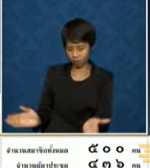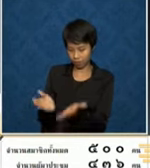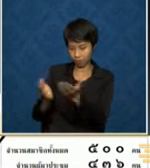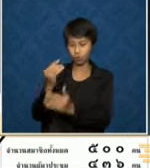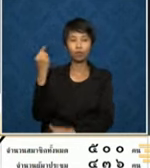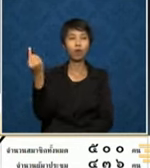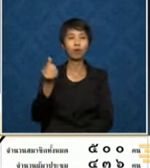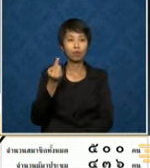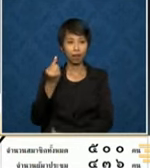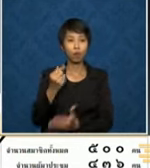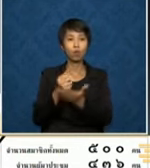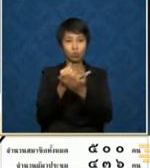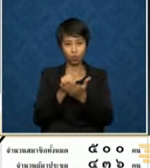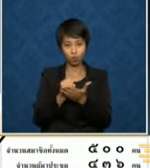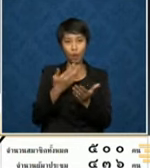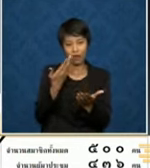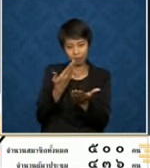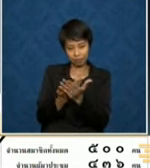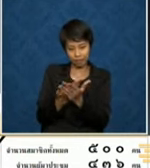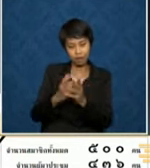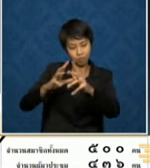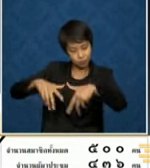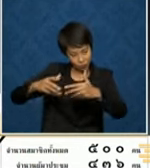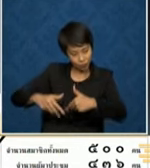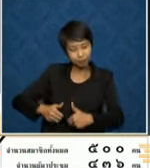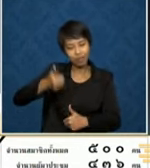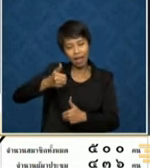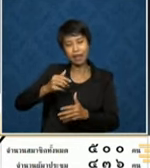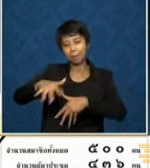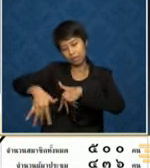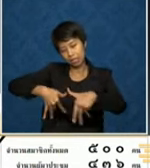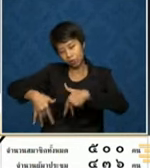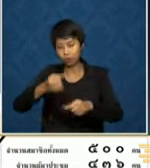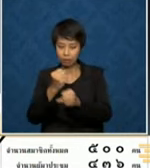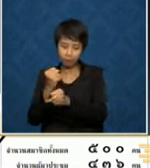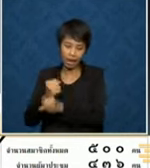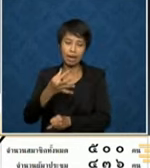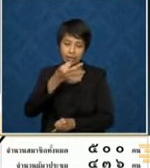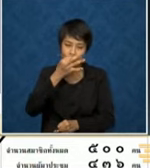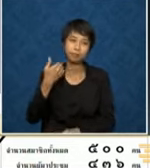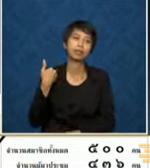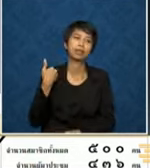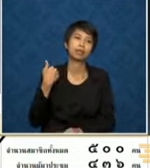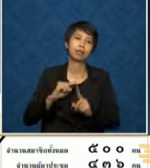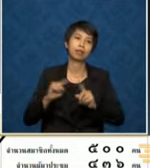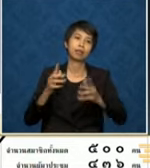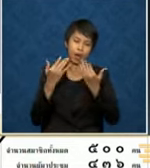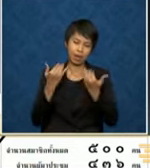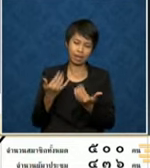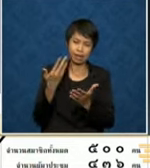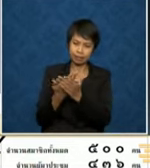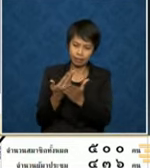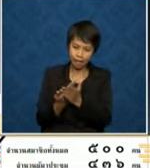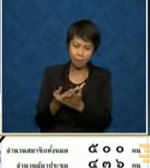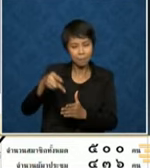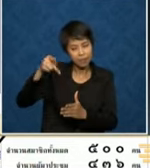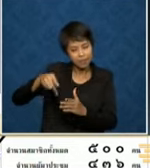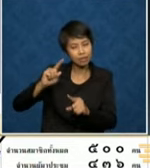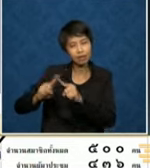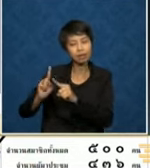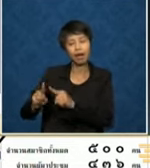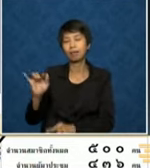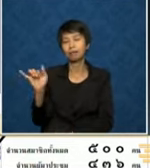ายได้ให้กับประเทศและสร้างงานให้กับประชาชนครับท่านประธานครับวันนี้ผมจะไม่พูดถึงค่าคอมมิชชั่นอะไรต่างๆที่